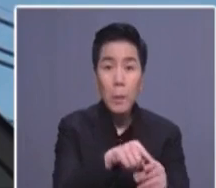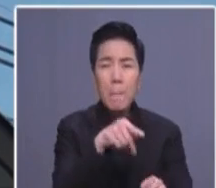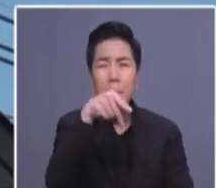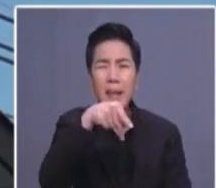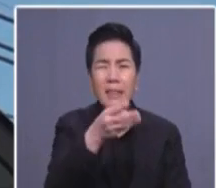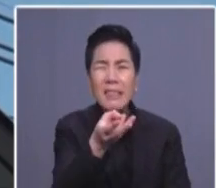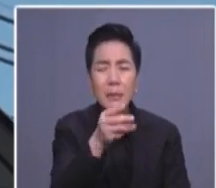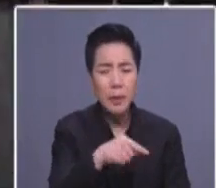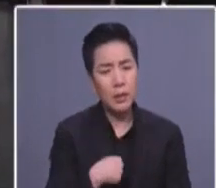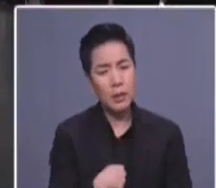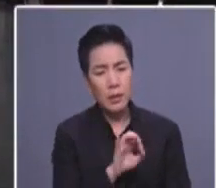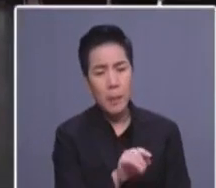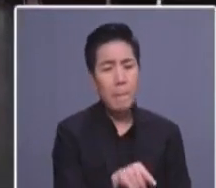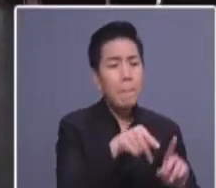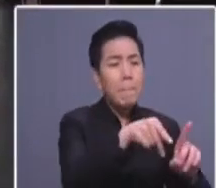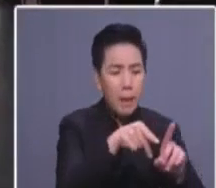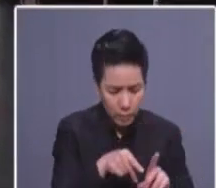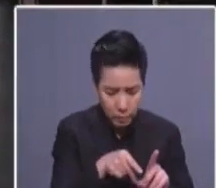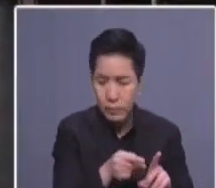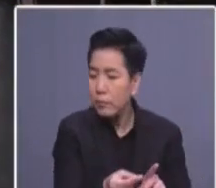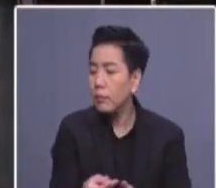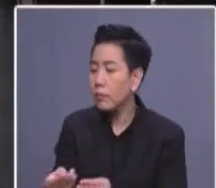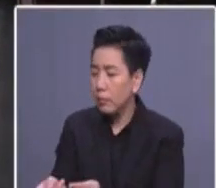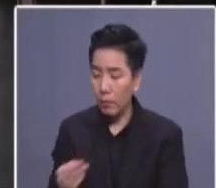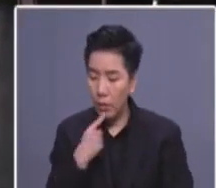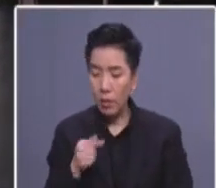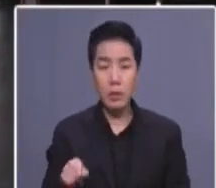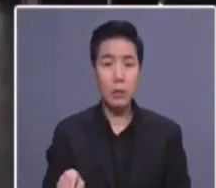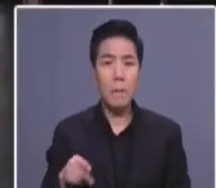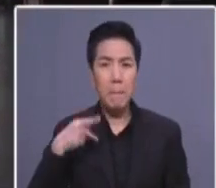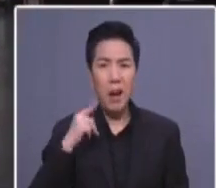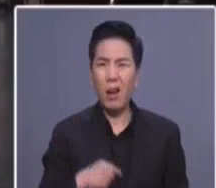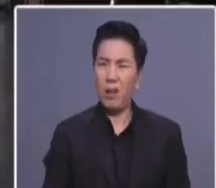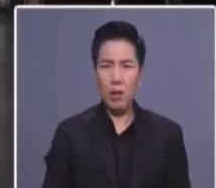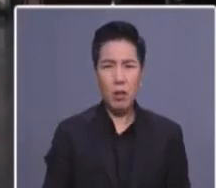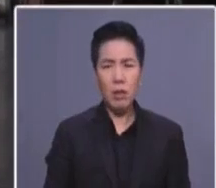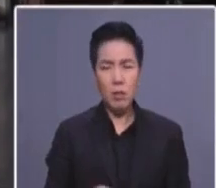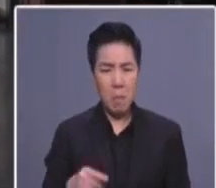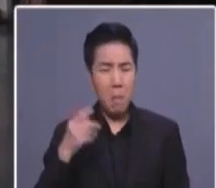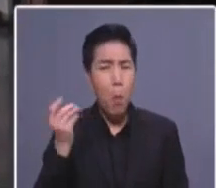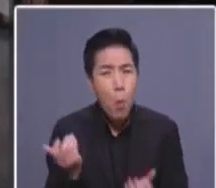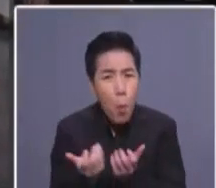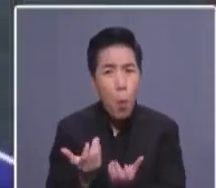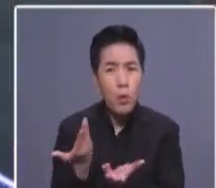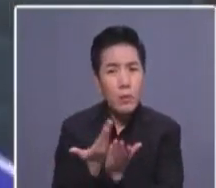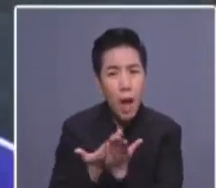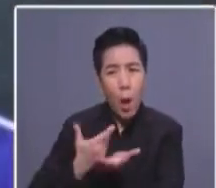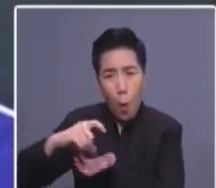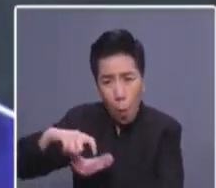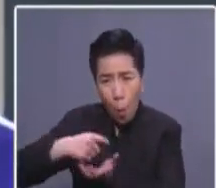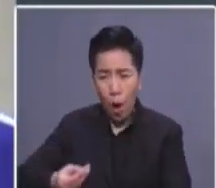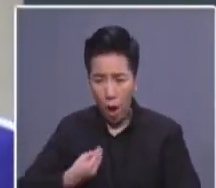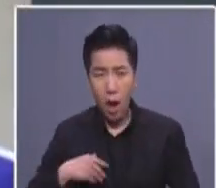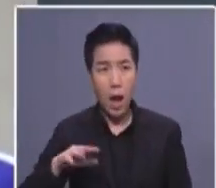1,000 นิดๆเขาก็เลยกดมาให้เนี่ย 1,000 บาทนะครับปรากฏว่ากดออกมาคุณป้าบอกเอ้ยลูกสาวป้าเนี่ยนะโอนเงิน